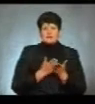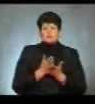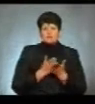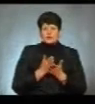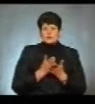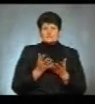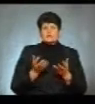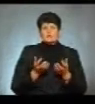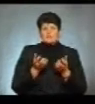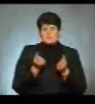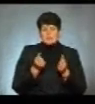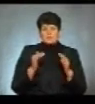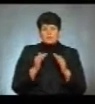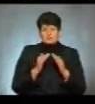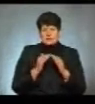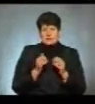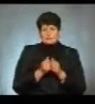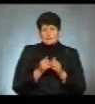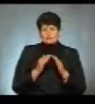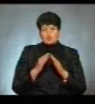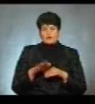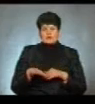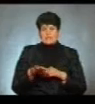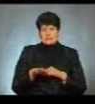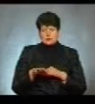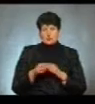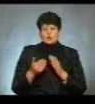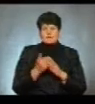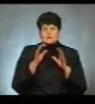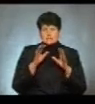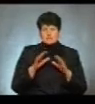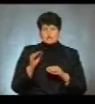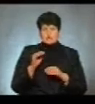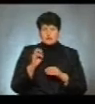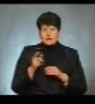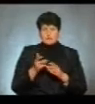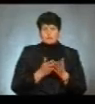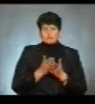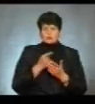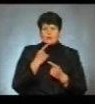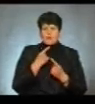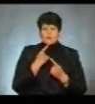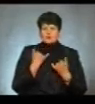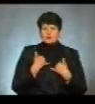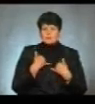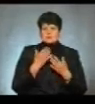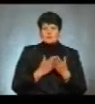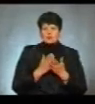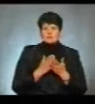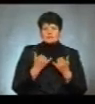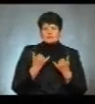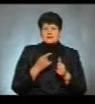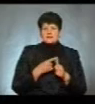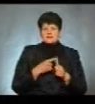з утримання будинку та прибудинкової території. Новий закон житлово-комунальні послуги говорить, що в нас послуга тепер